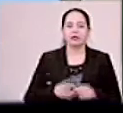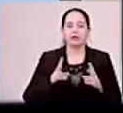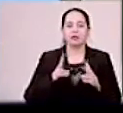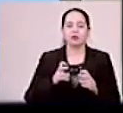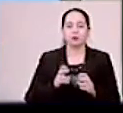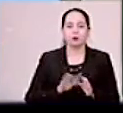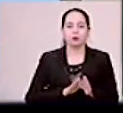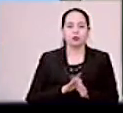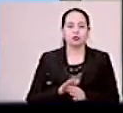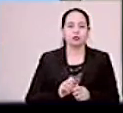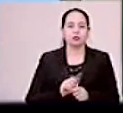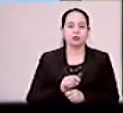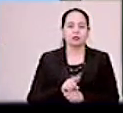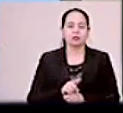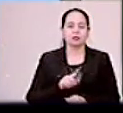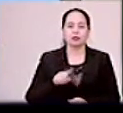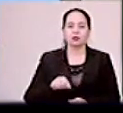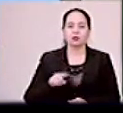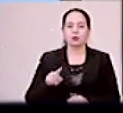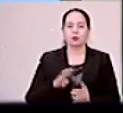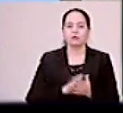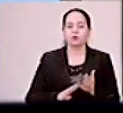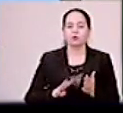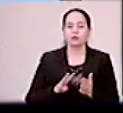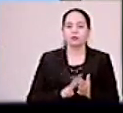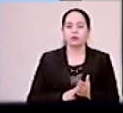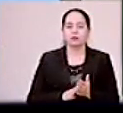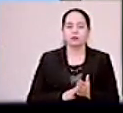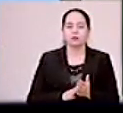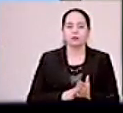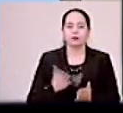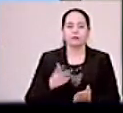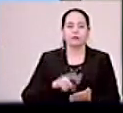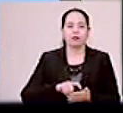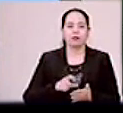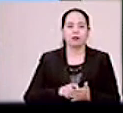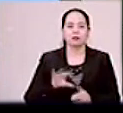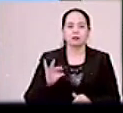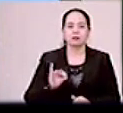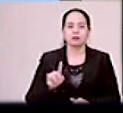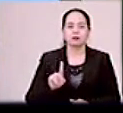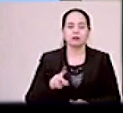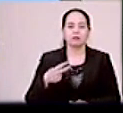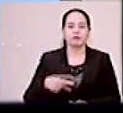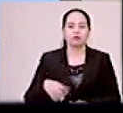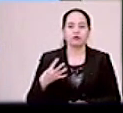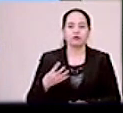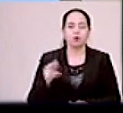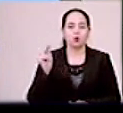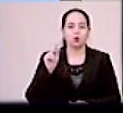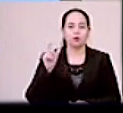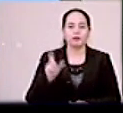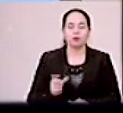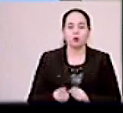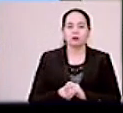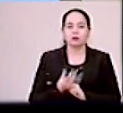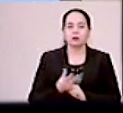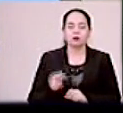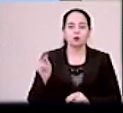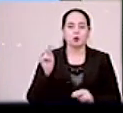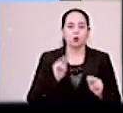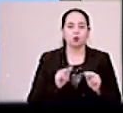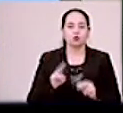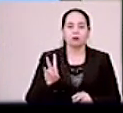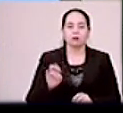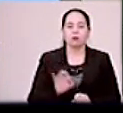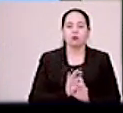Разберем решение задачи номер 99. В классе из 24 учеников 13 учатся